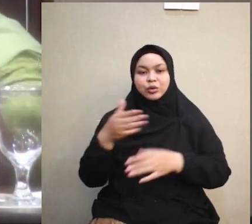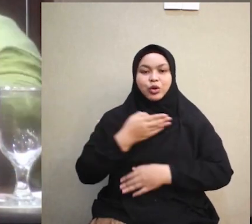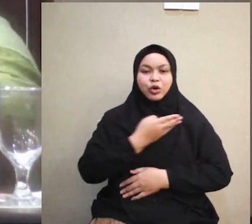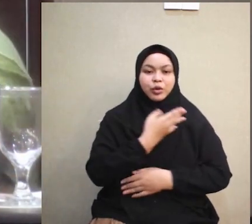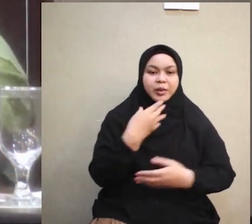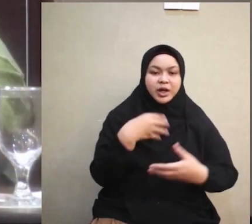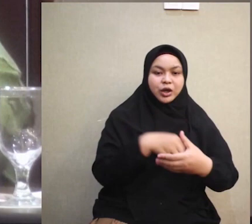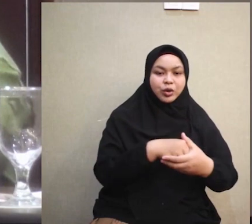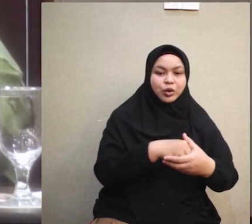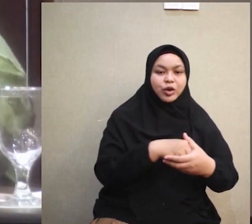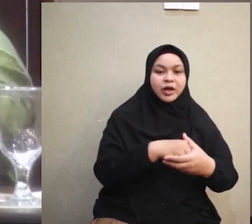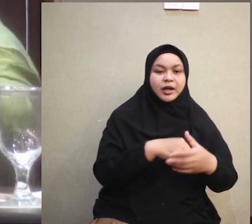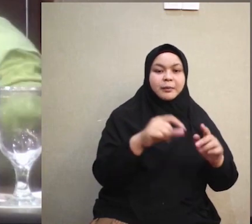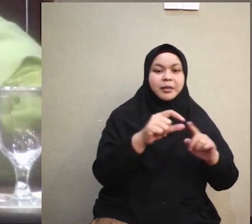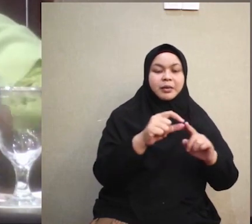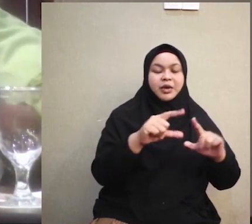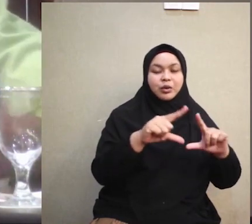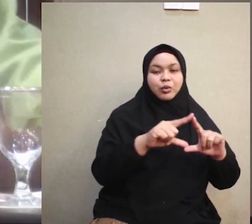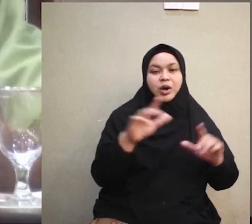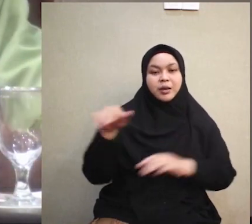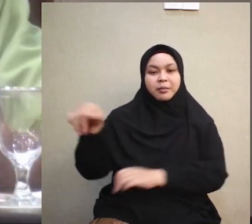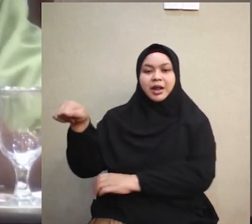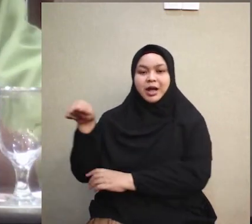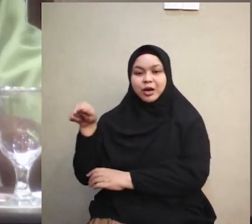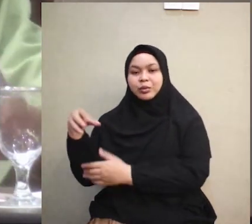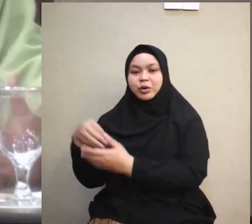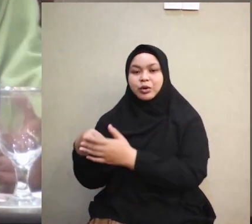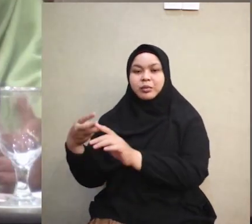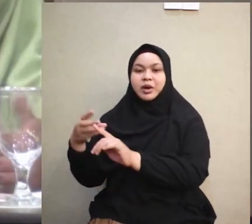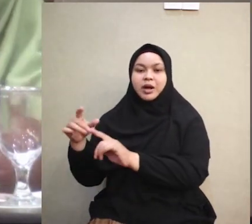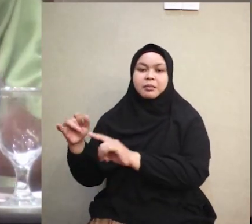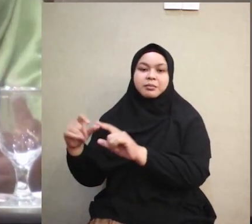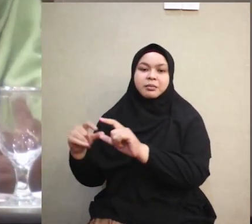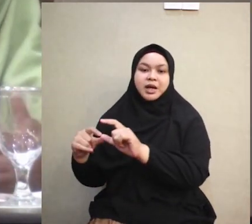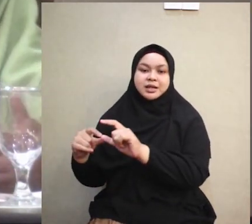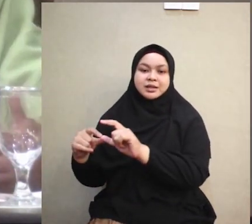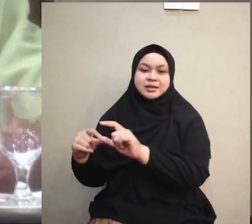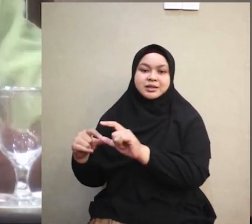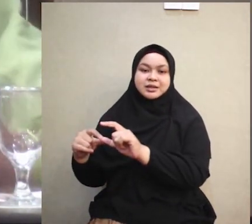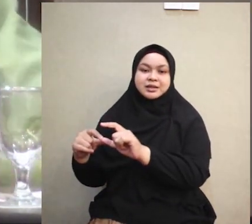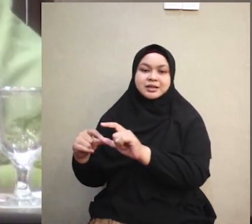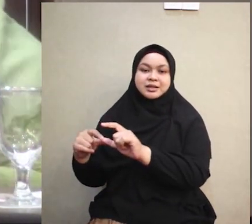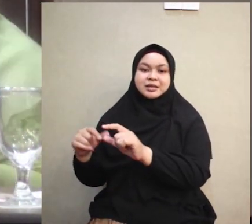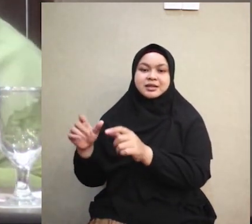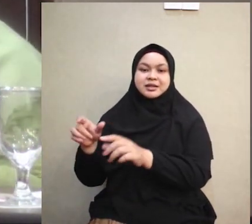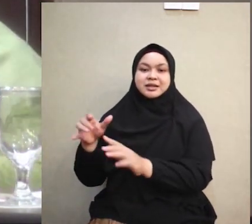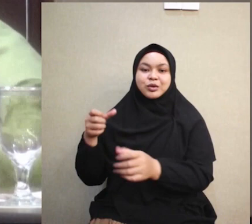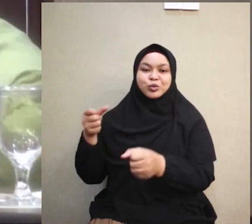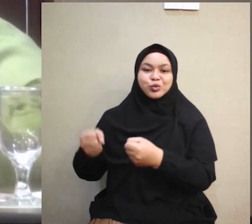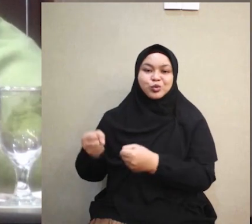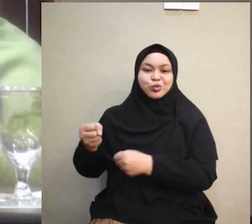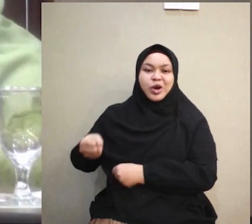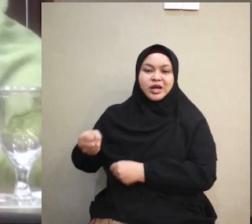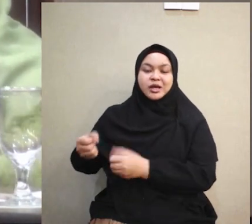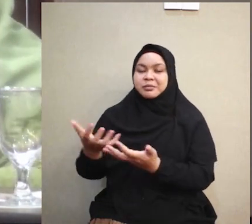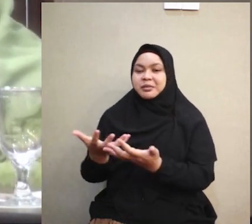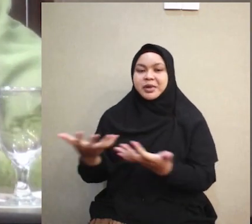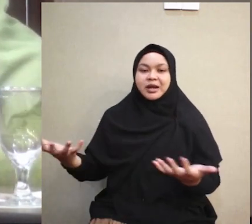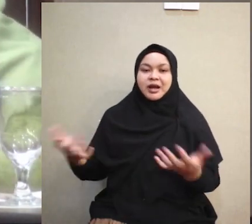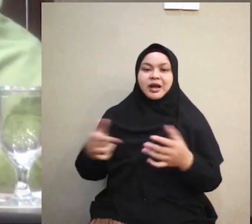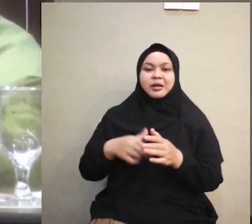Bapas ya pidana penjaranya pun berbeda pembinaan kayak gitu kan ini ini di